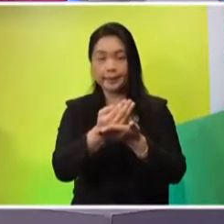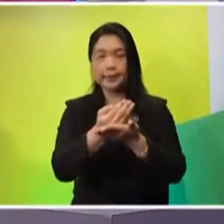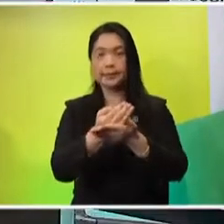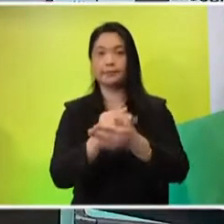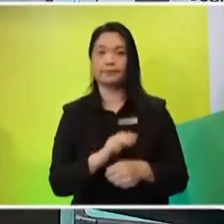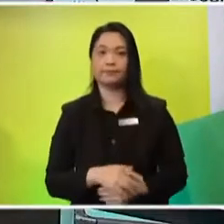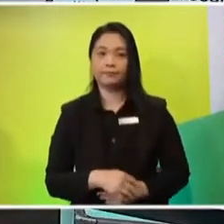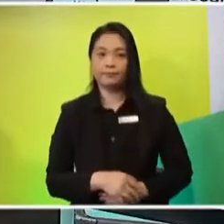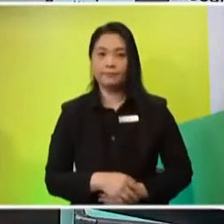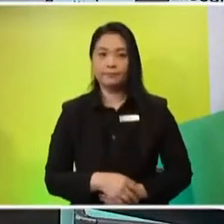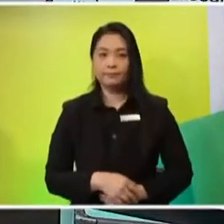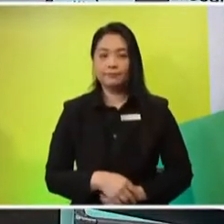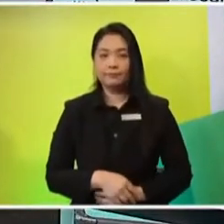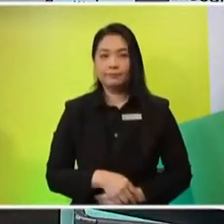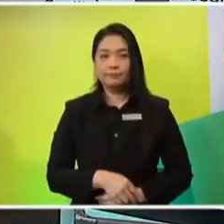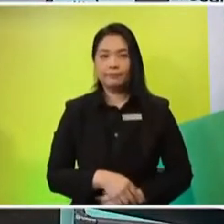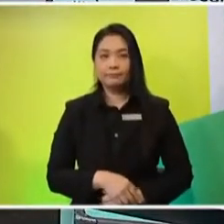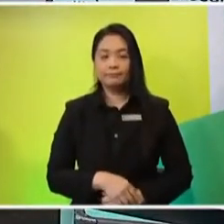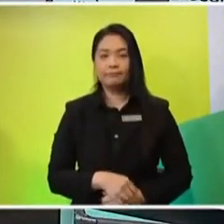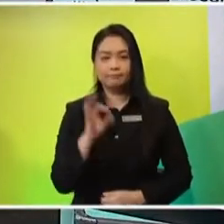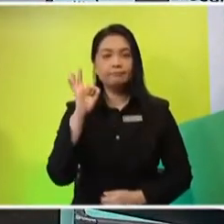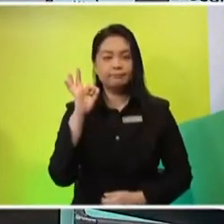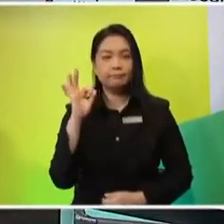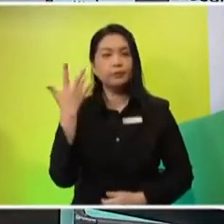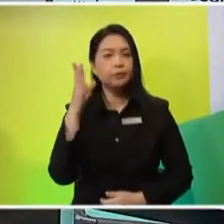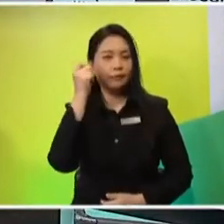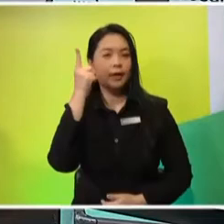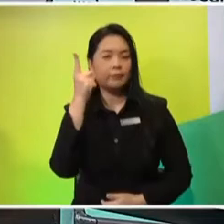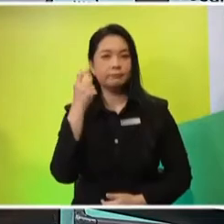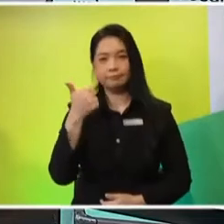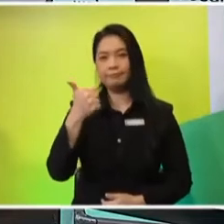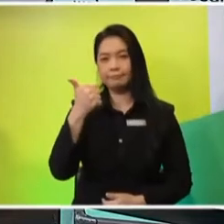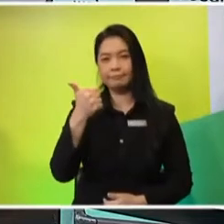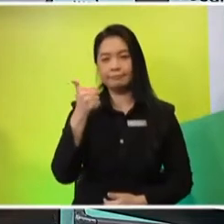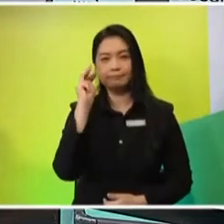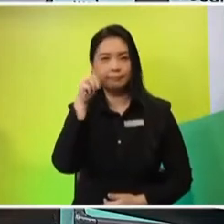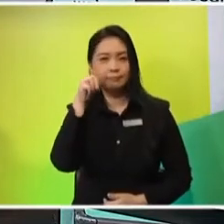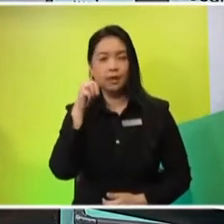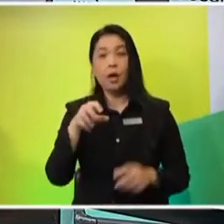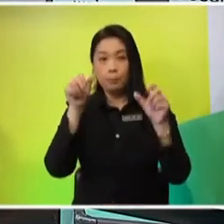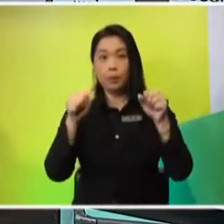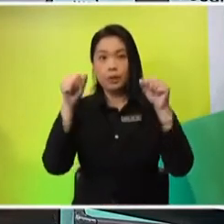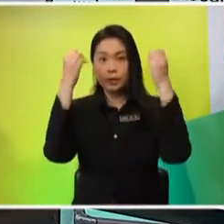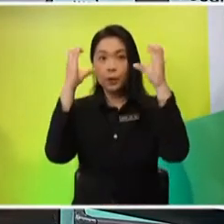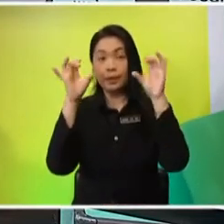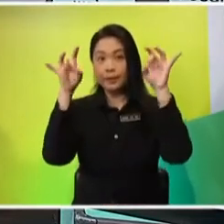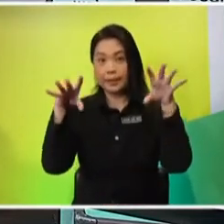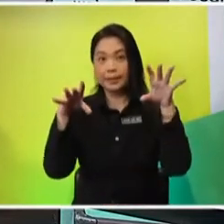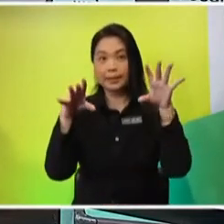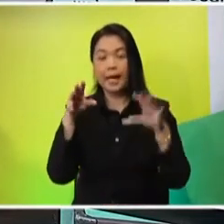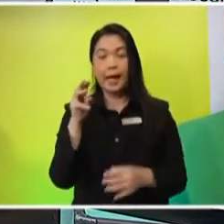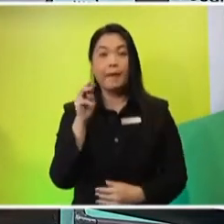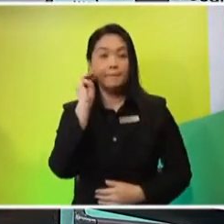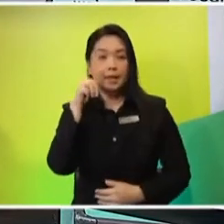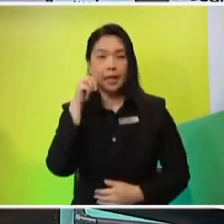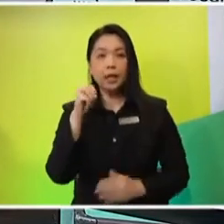macam tu. Okey, cikgu. Saya faham dah sekarang. Ya, baguslah Mira ni. Boleh tak cikgu nak uji Mira?